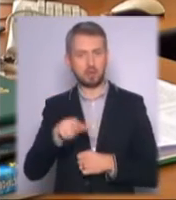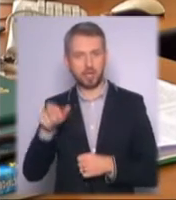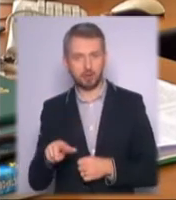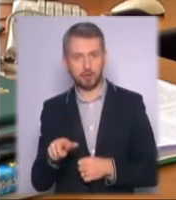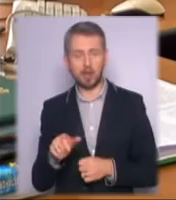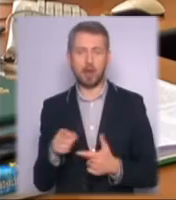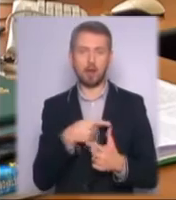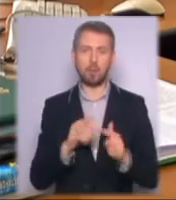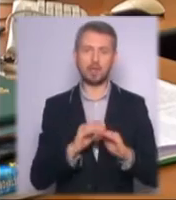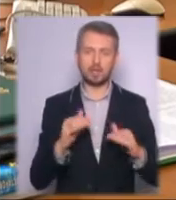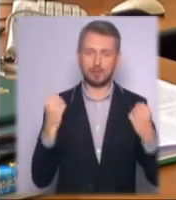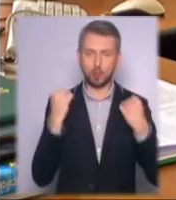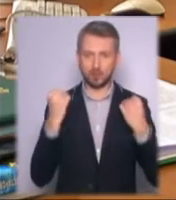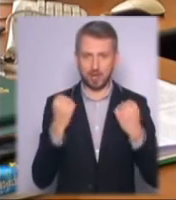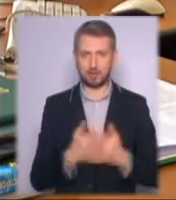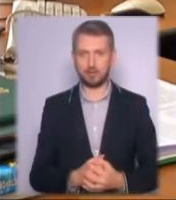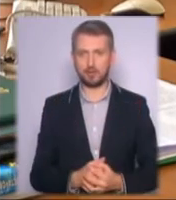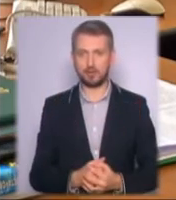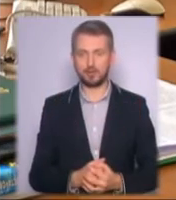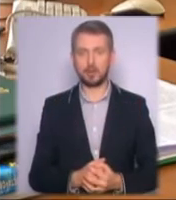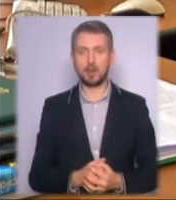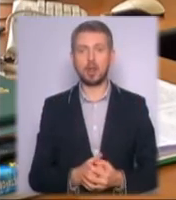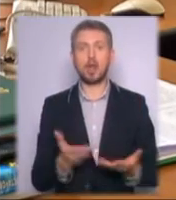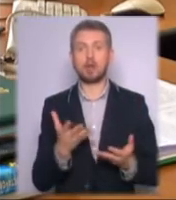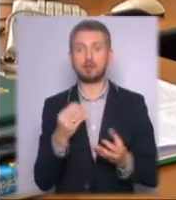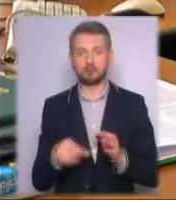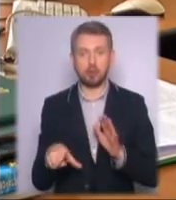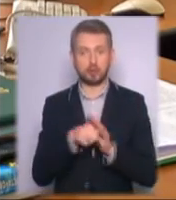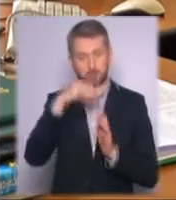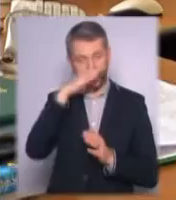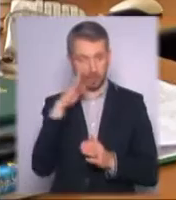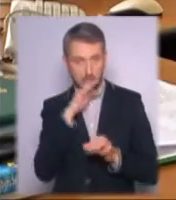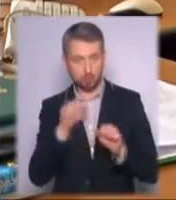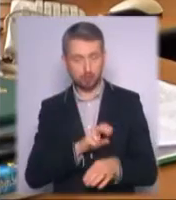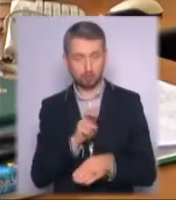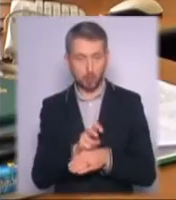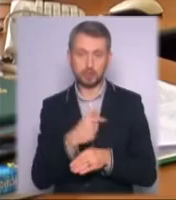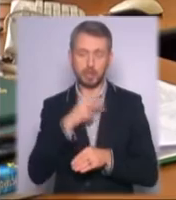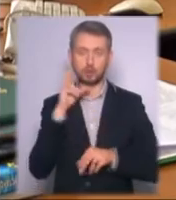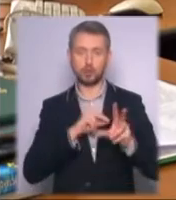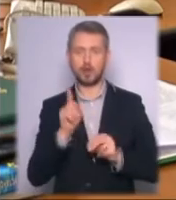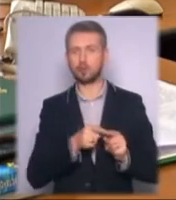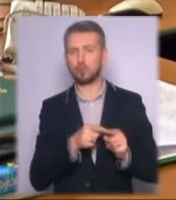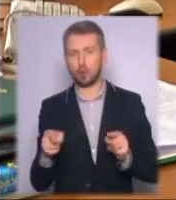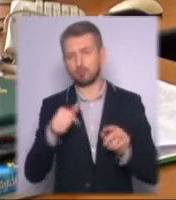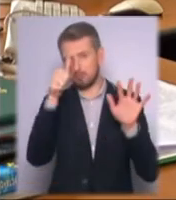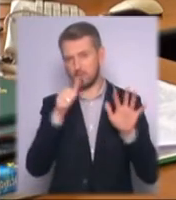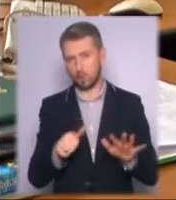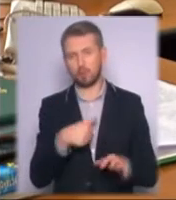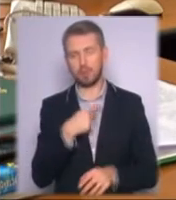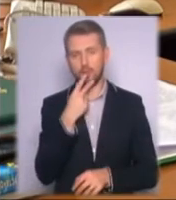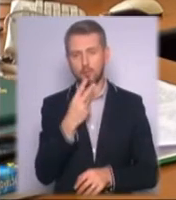або дітей спортсменів, які ще й з батьками можуть приходити. Я сподіваюся, що протягом півроку ми